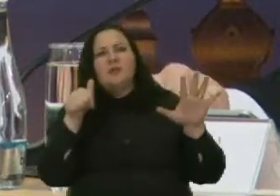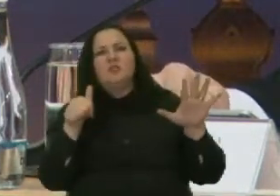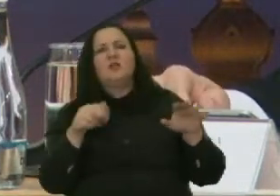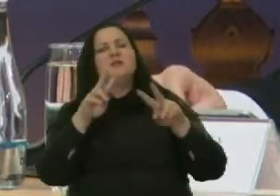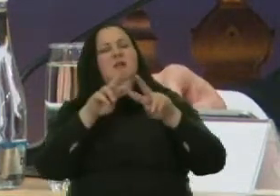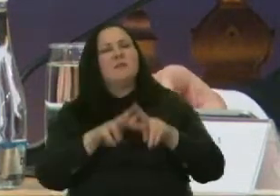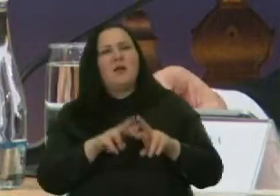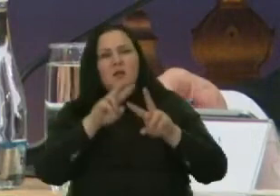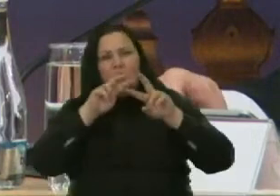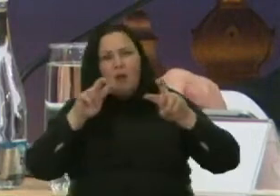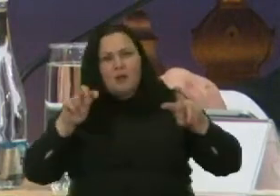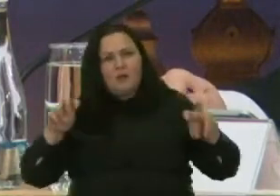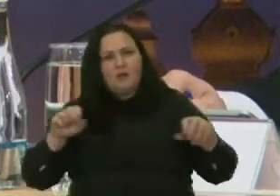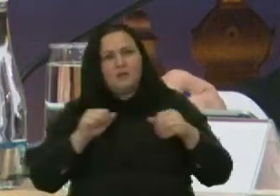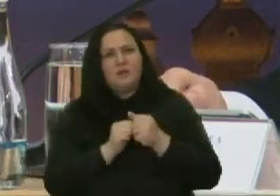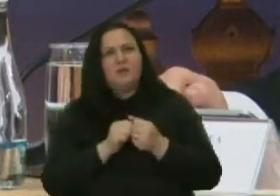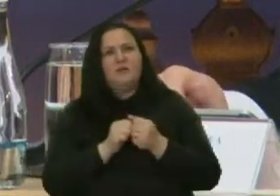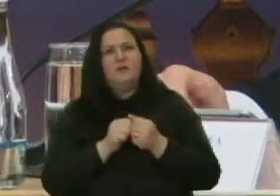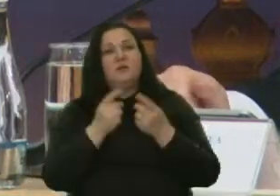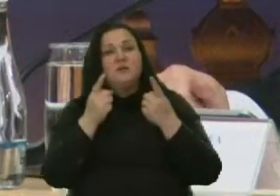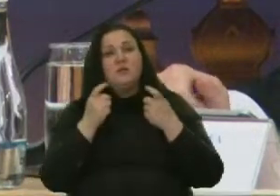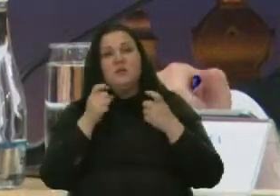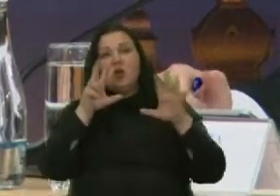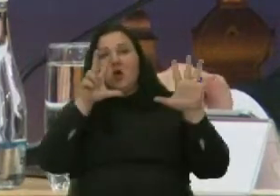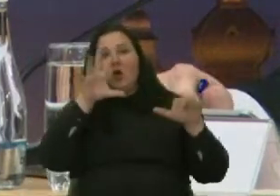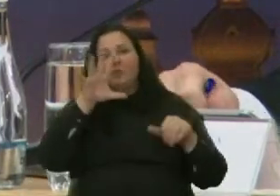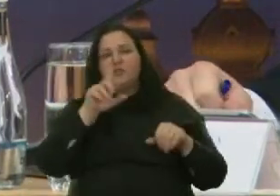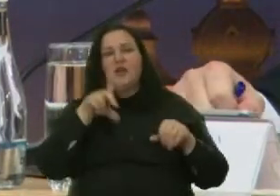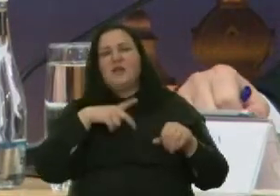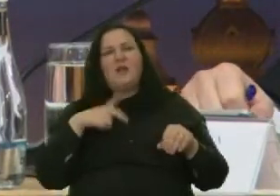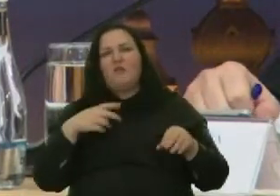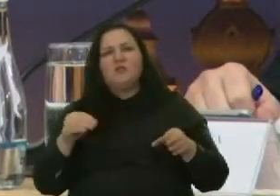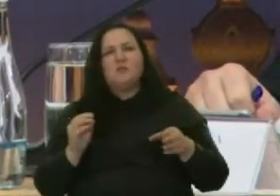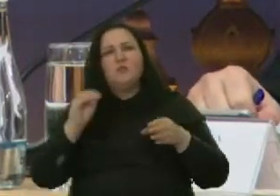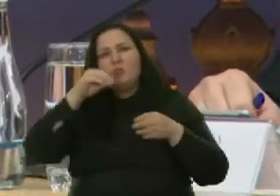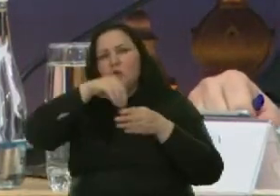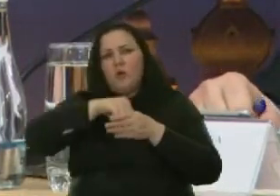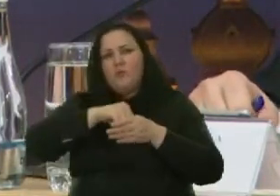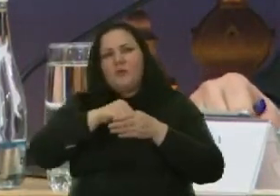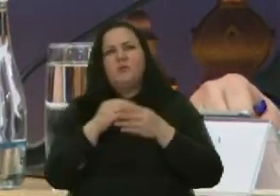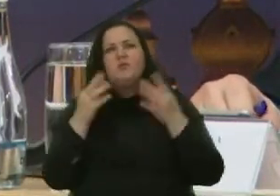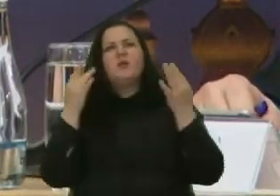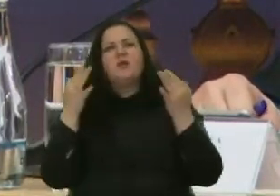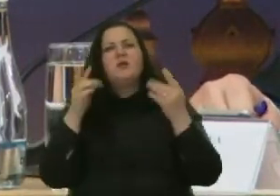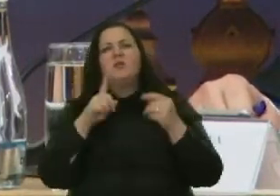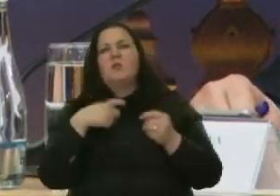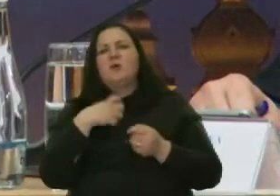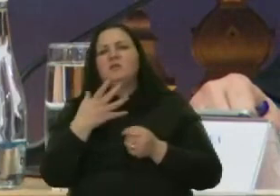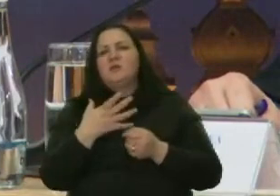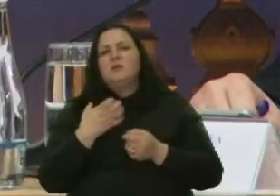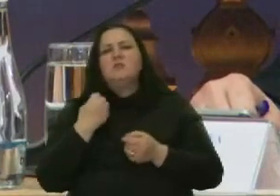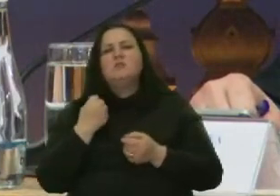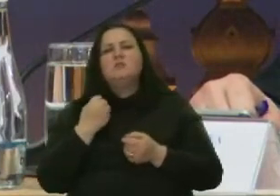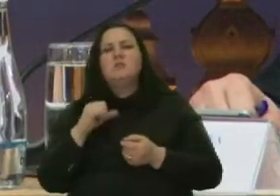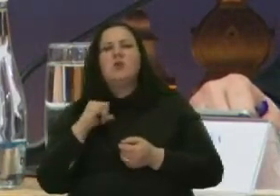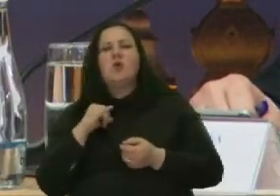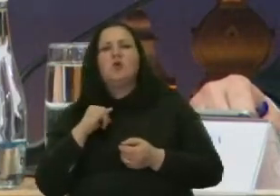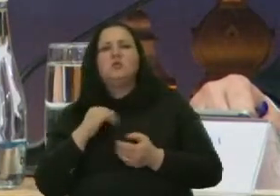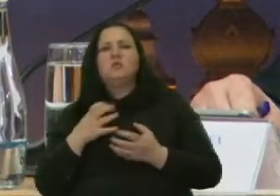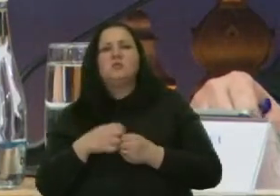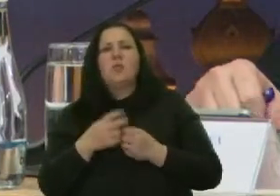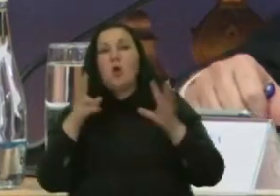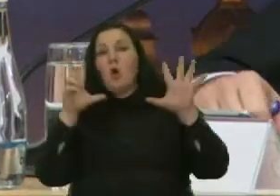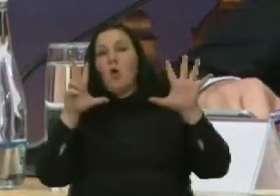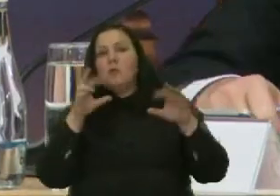în analiză dintre cele 85 care nu au fost cuprinse doar câteva n au putut fi luate în considerare și anume opt